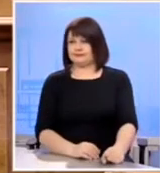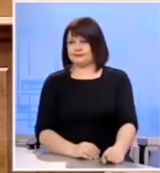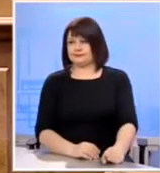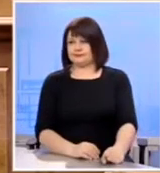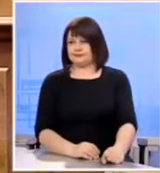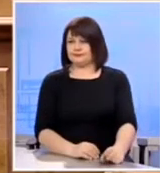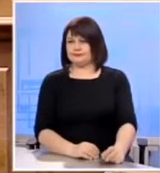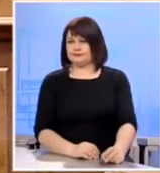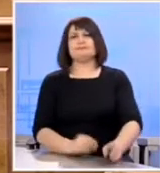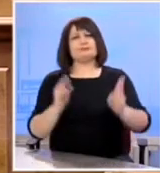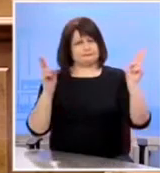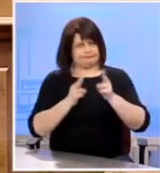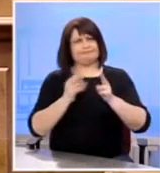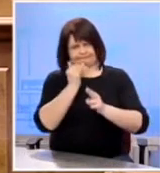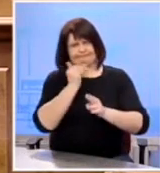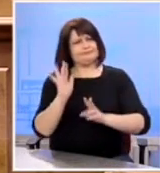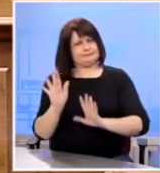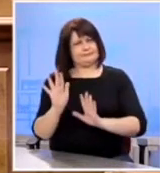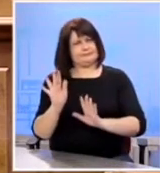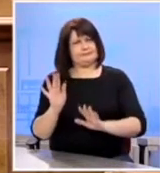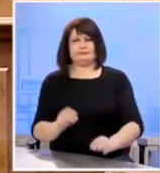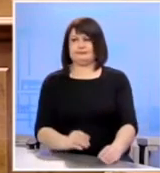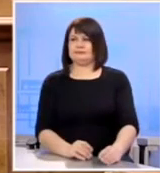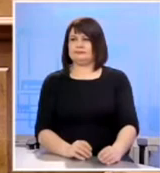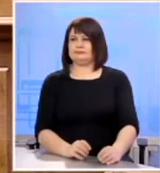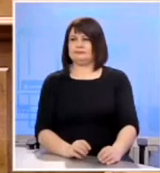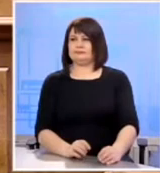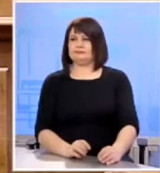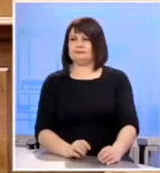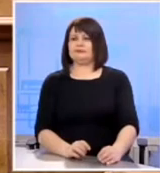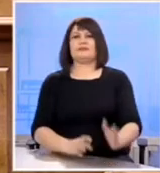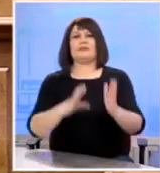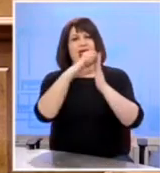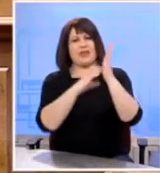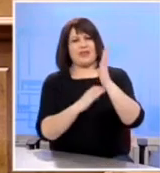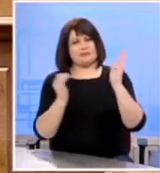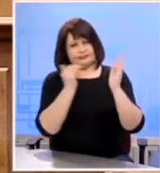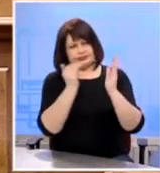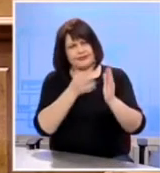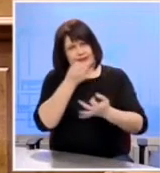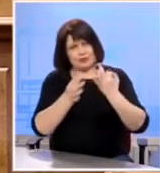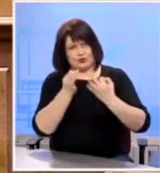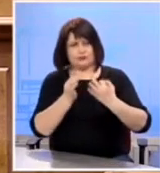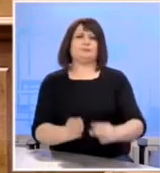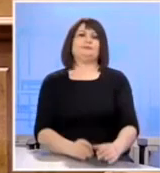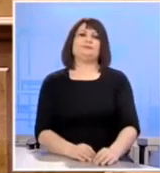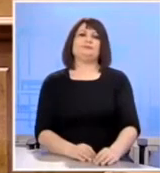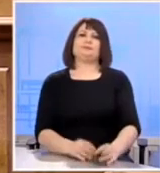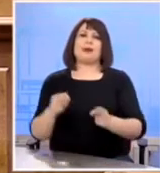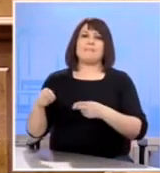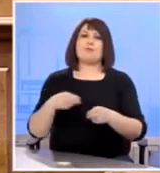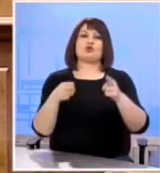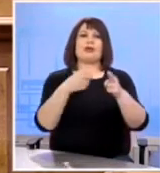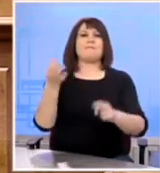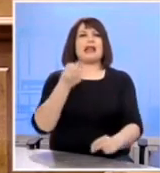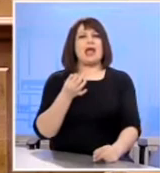Θα είμαι πάρα πολύ σύντομος, κύριε Πρόεδρε, θα περάσω γρήγορα στα άρθρα για να μην καταναλώσω το χρόνο. Μπαίνει και από το ποτάμι το